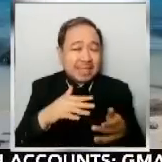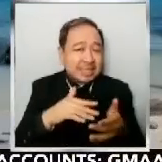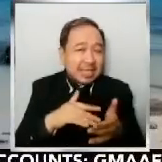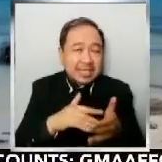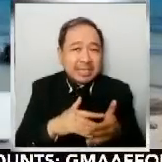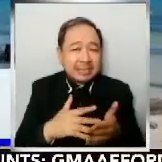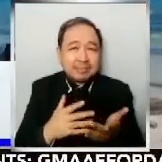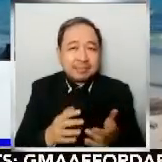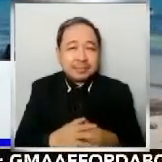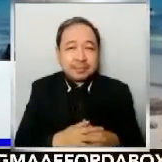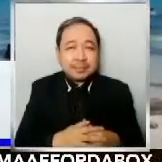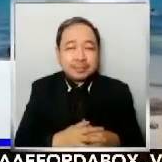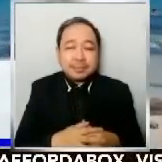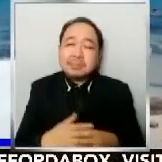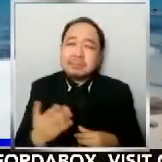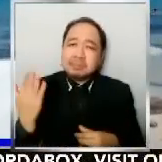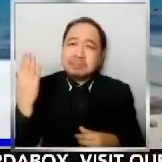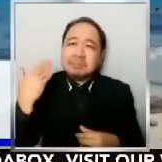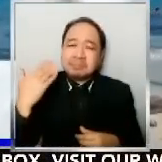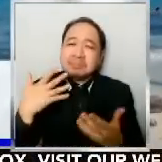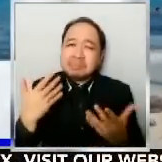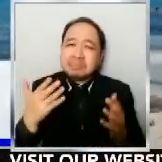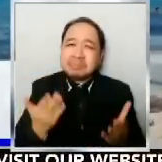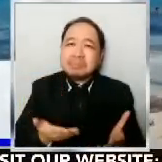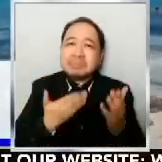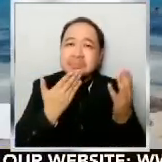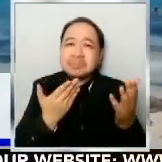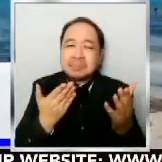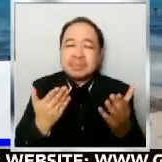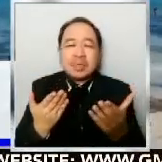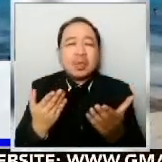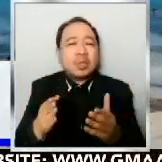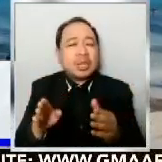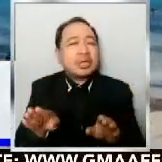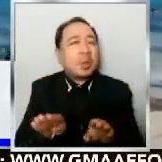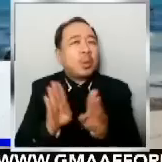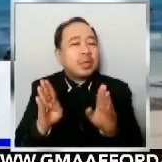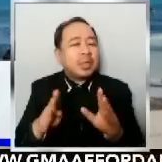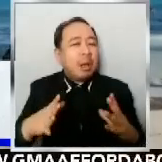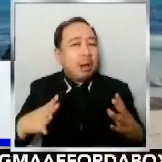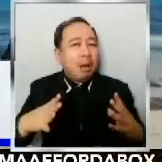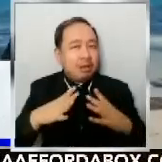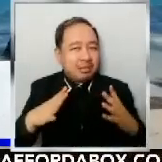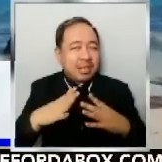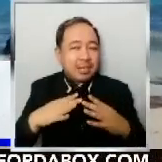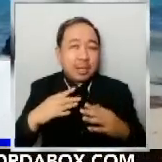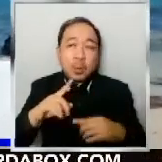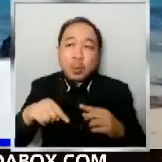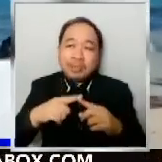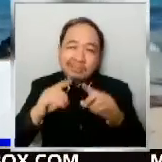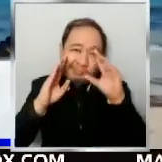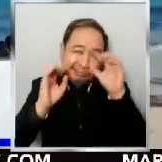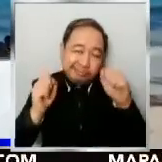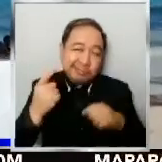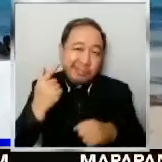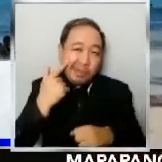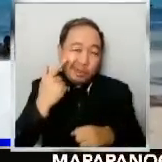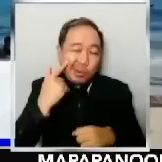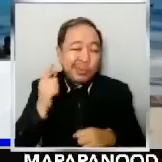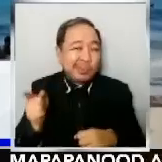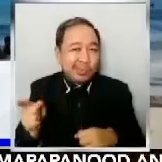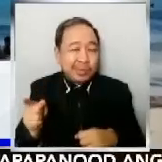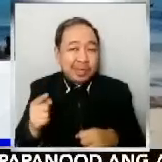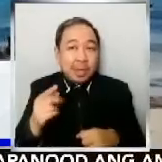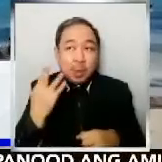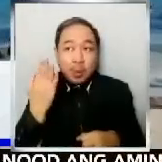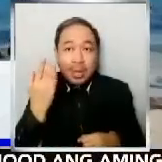Matatanda ang dati nang naisabatas ang kaparehang holiday economics noong panahon ni dating Pangulong Gloria Macapagal Arroyo sa pamamagitan ng Republic